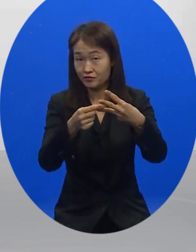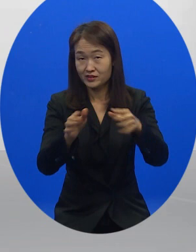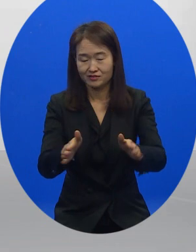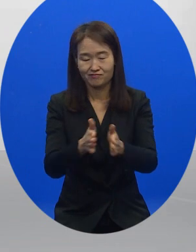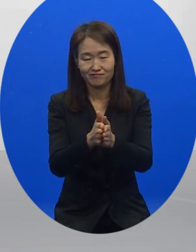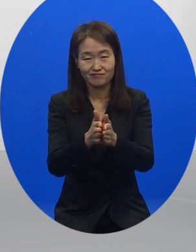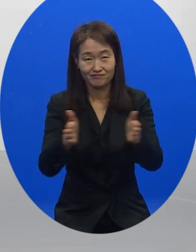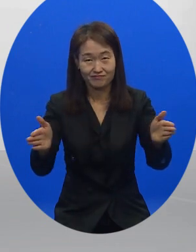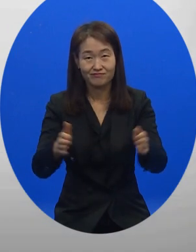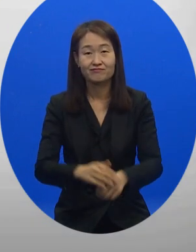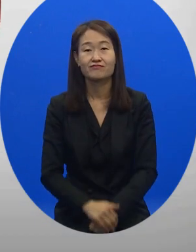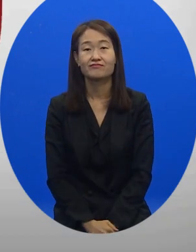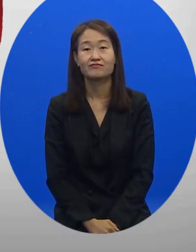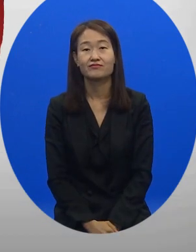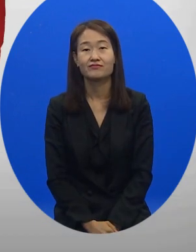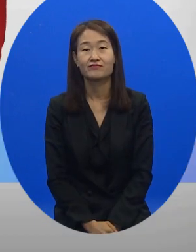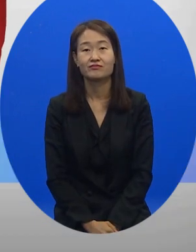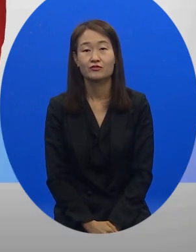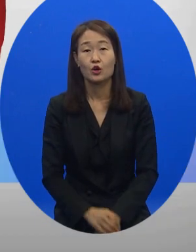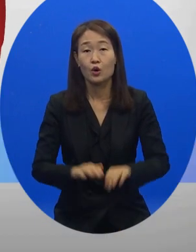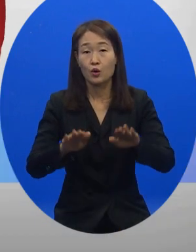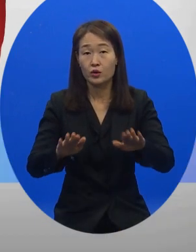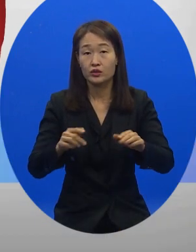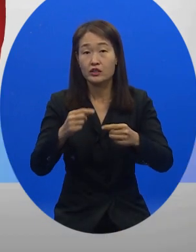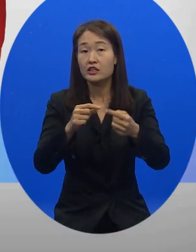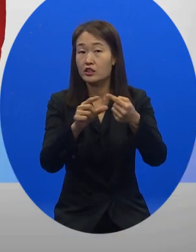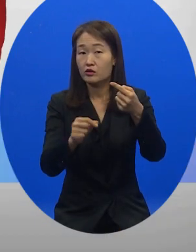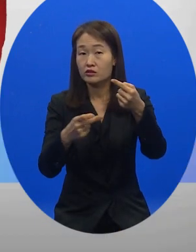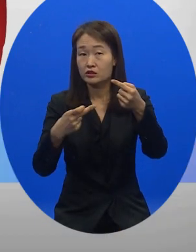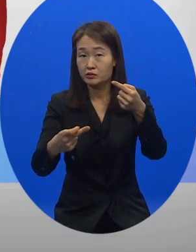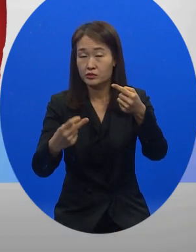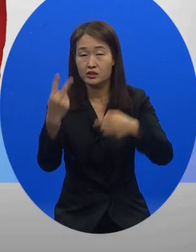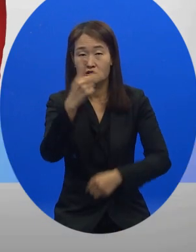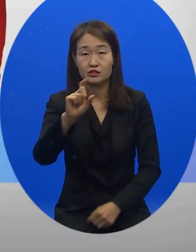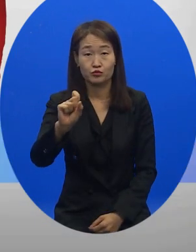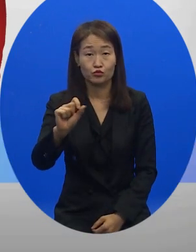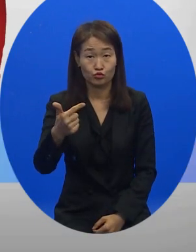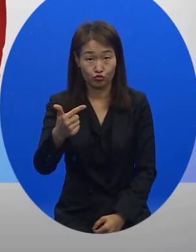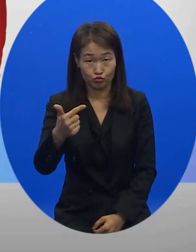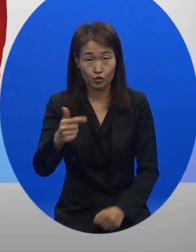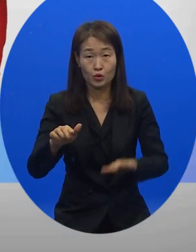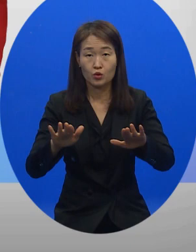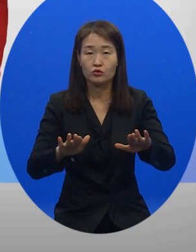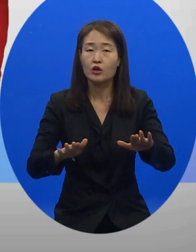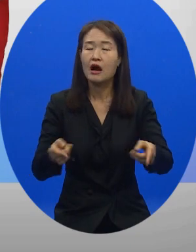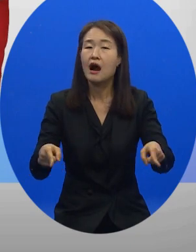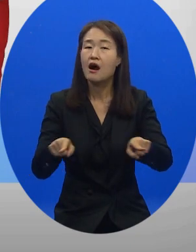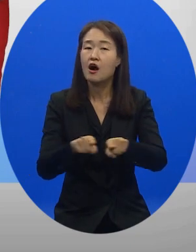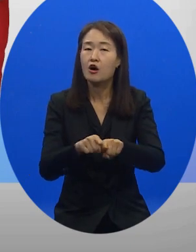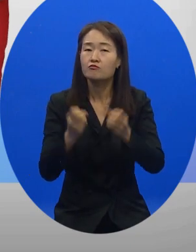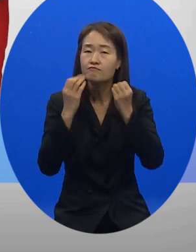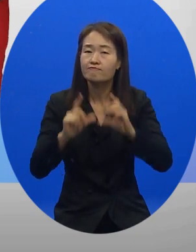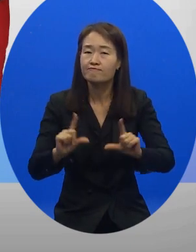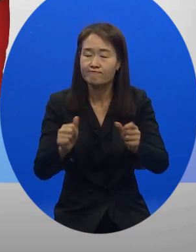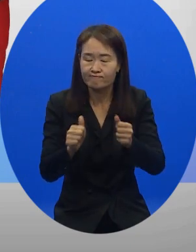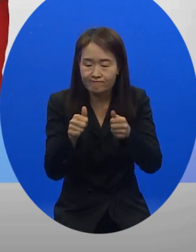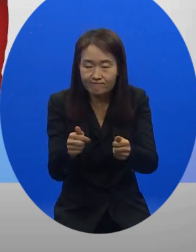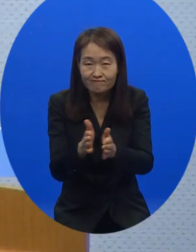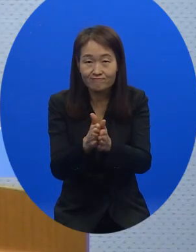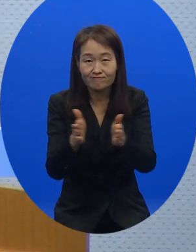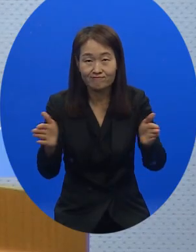뉴스 시작합니다. 기상청은 1월 12일 2016년도 기상인 신년 인사회를